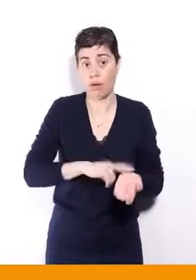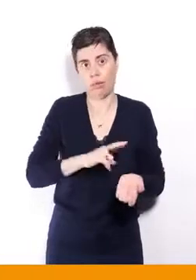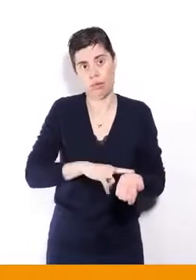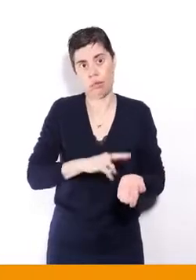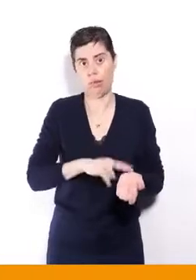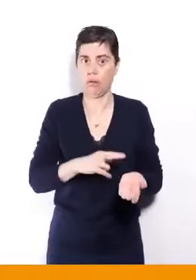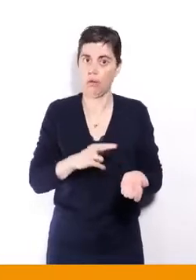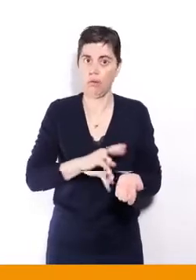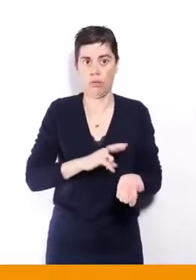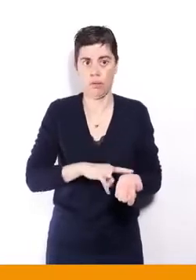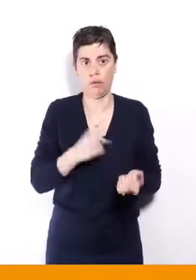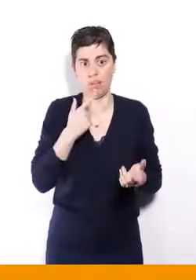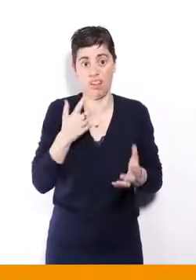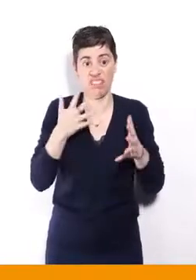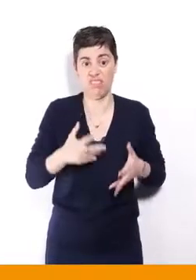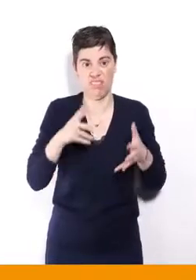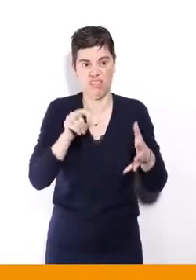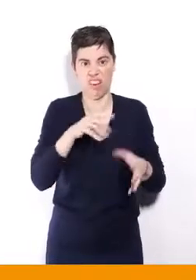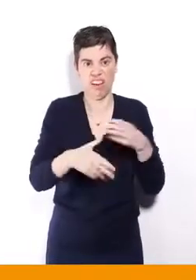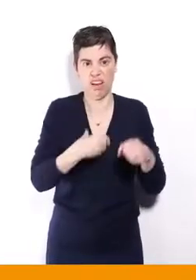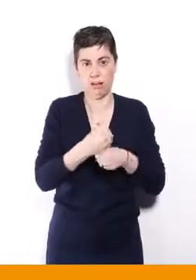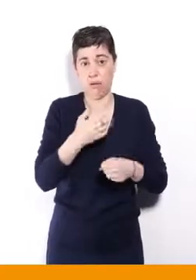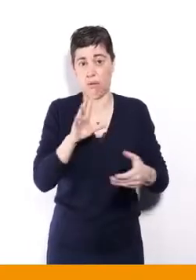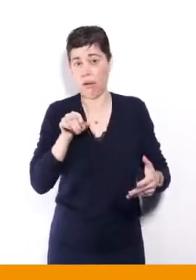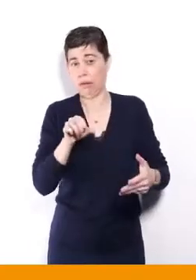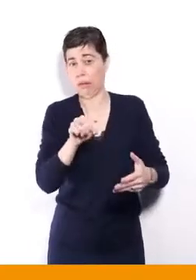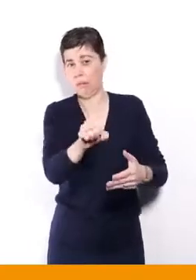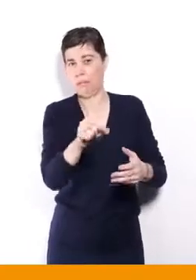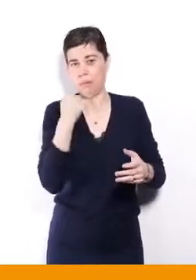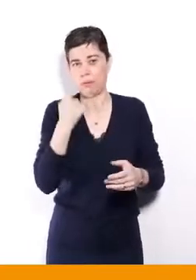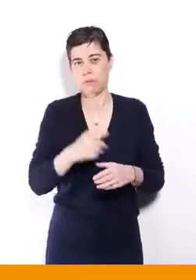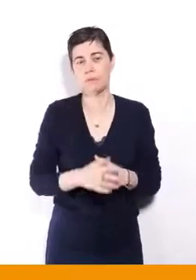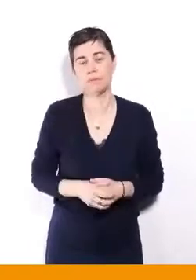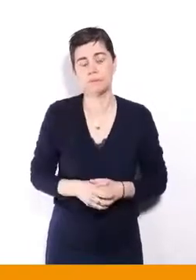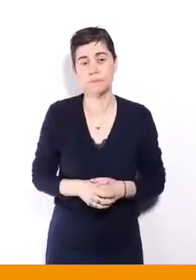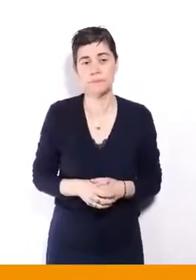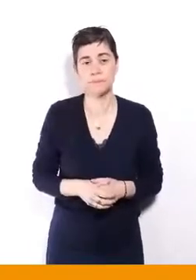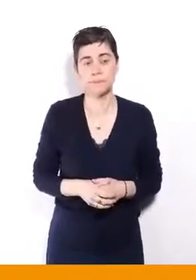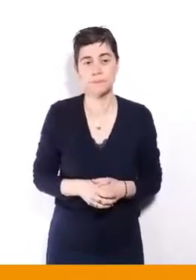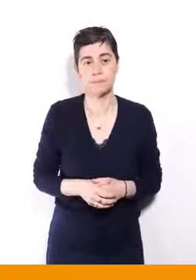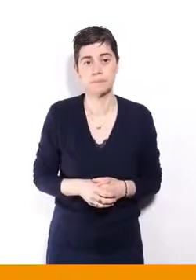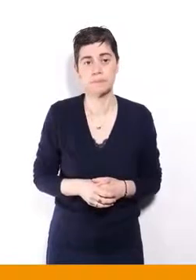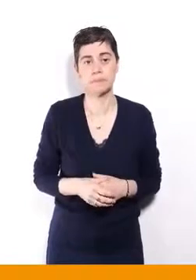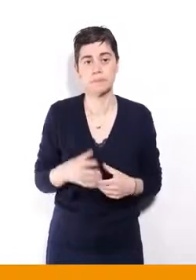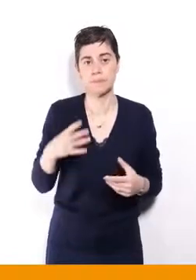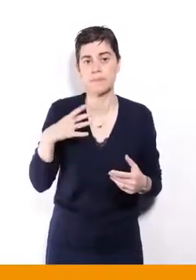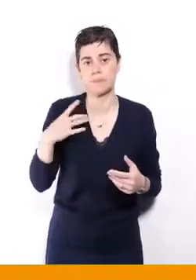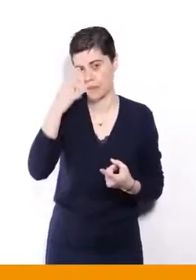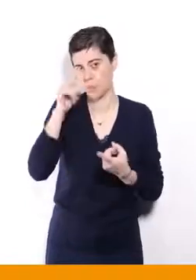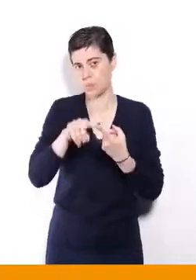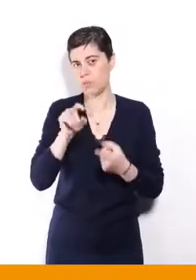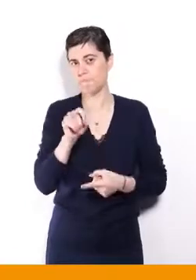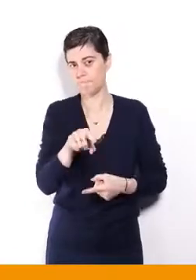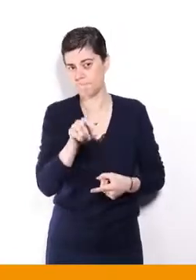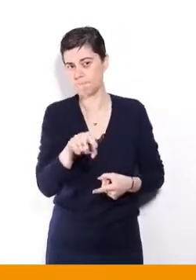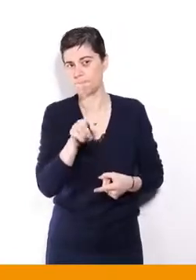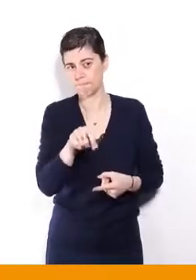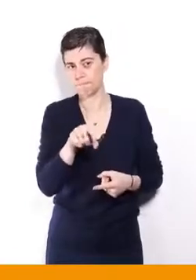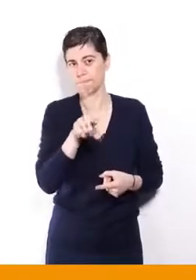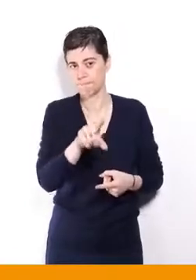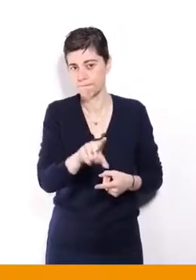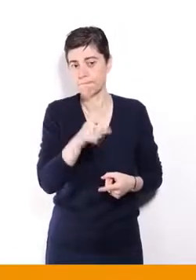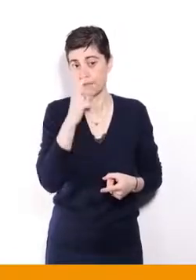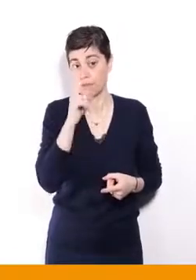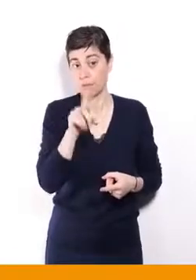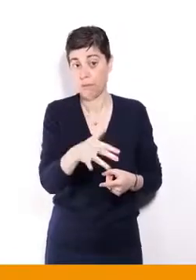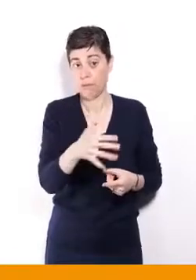dizaines d'années. Alors, il y a un sujet, je pense, où en Outre-mer, on doit être très, très en